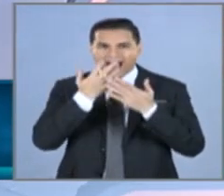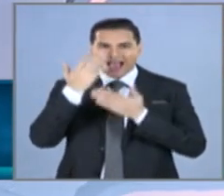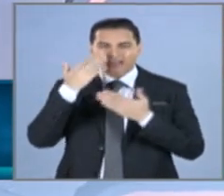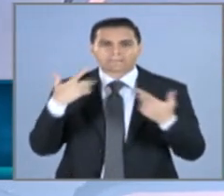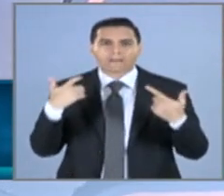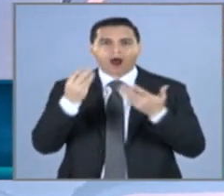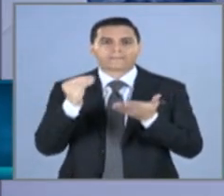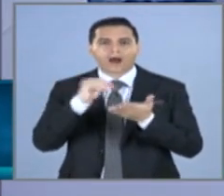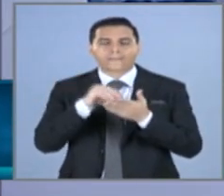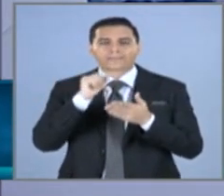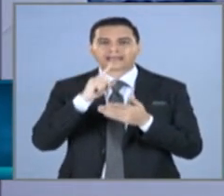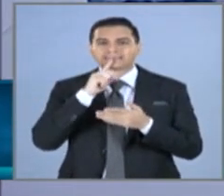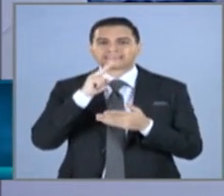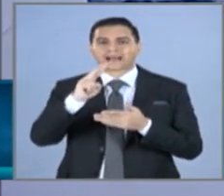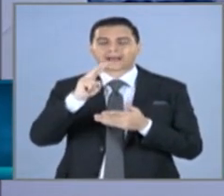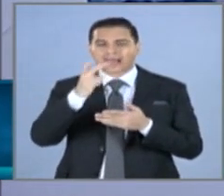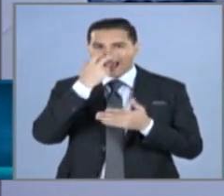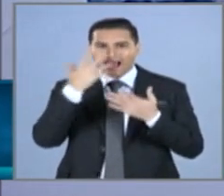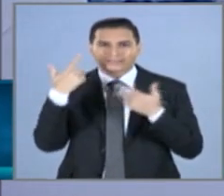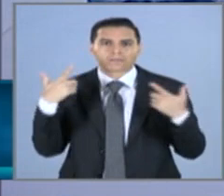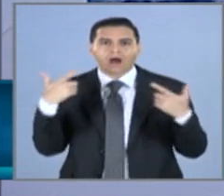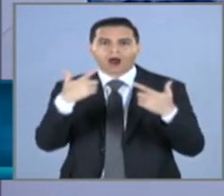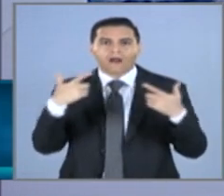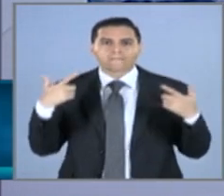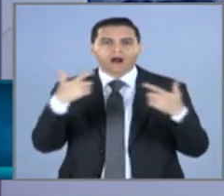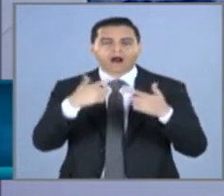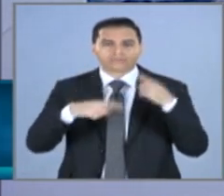السبعة والتي بدأت عام